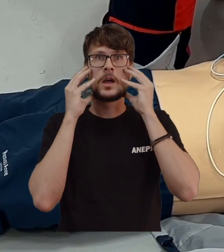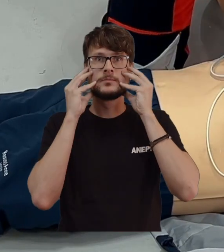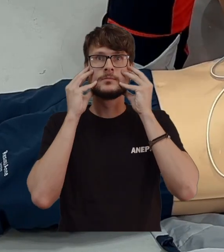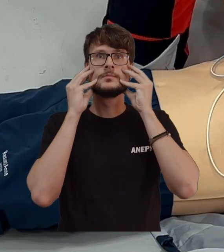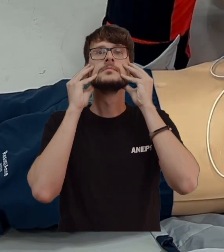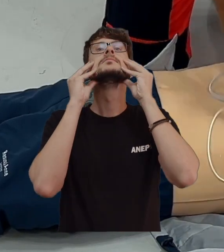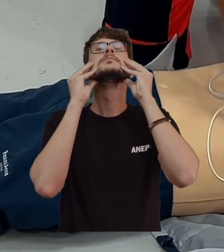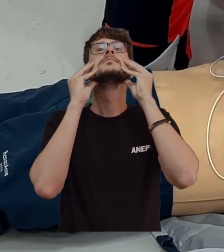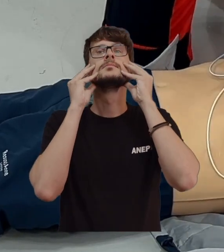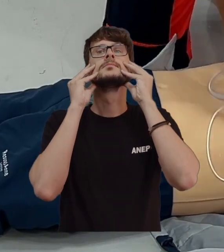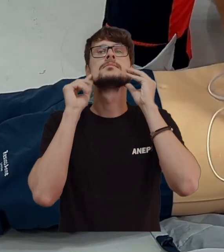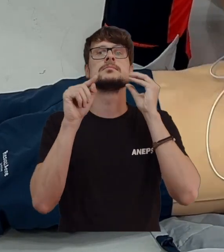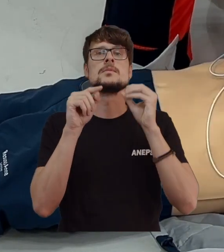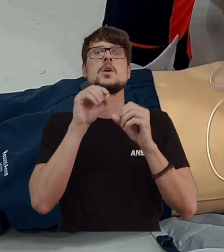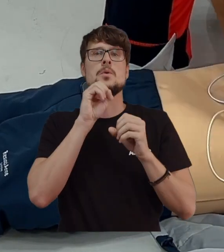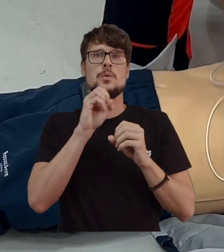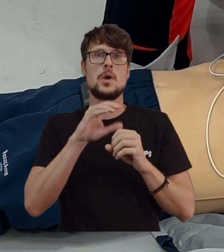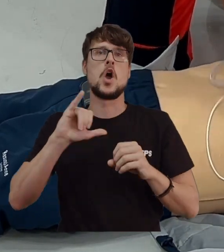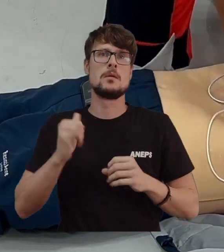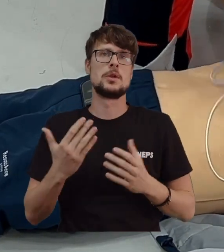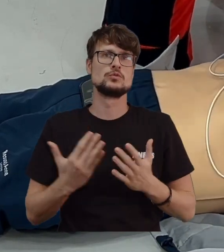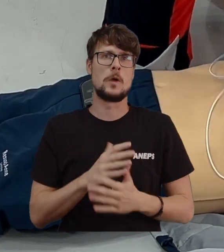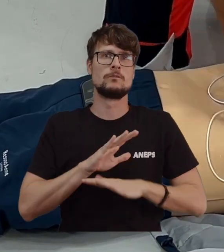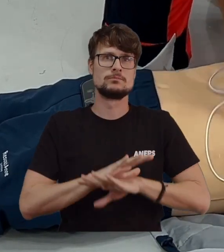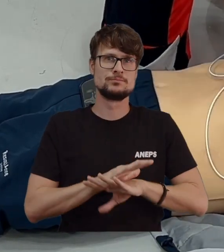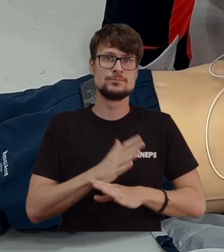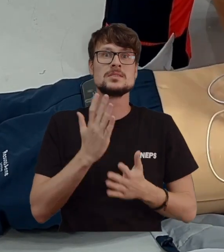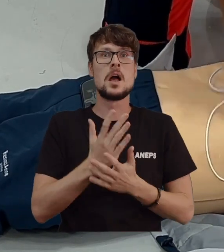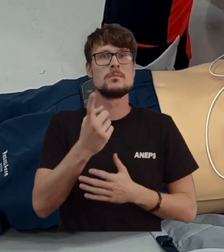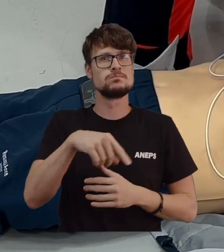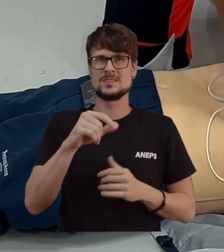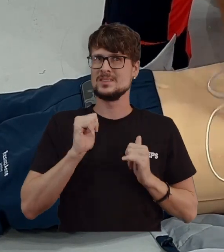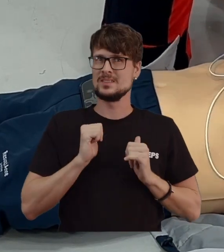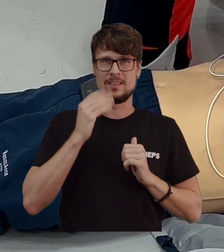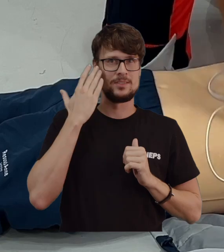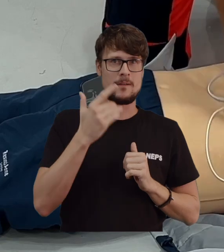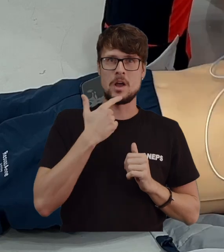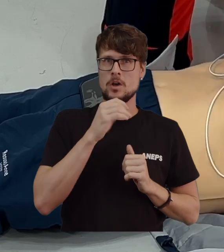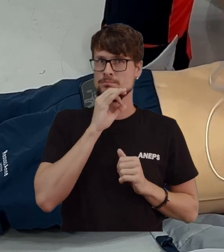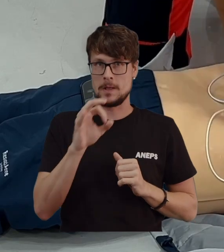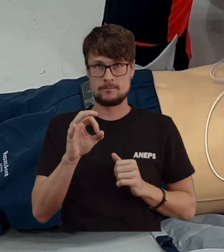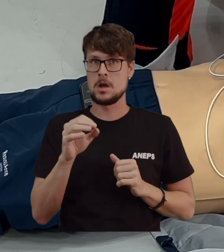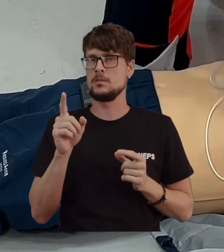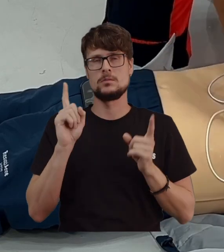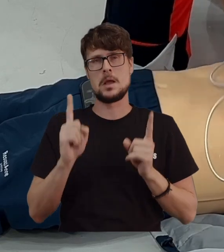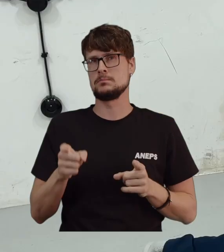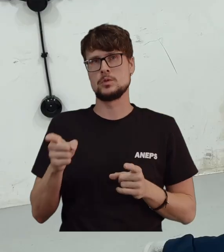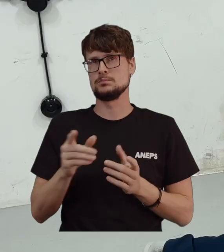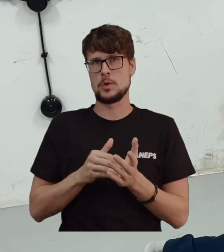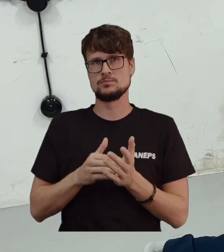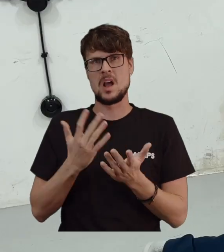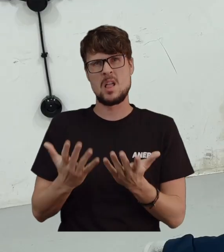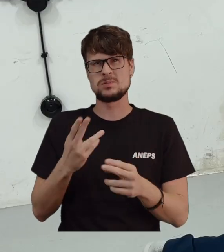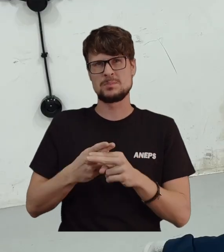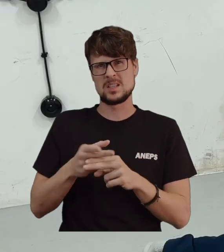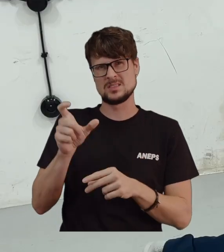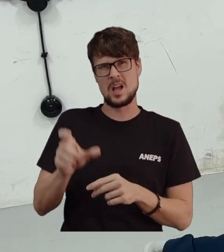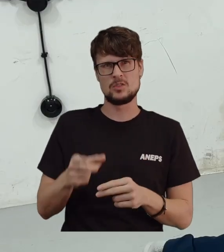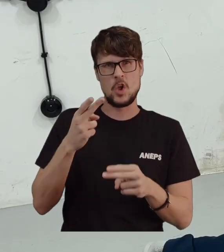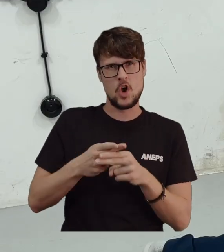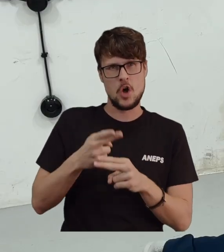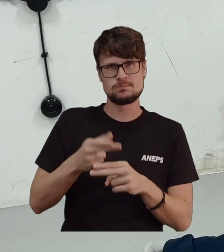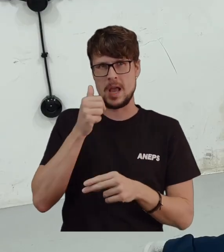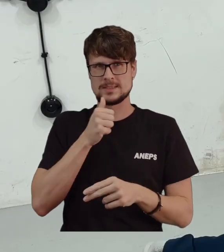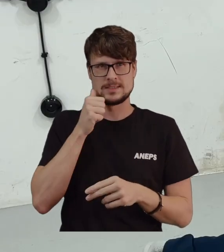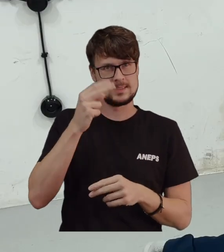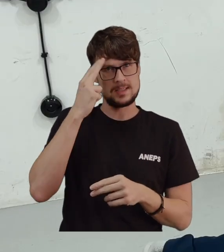2 vdychoch opäť stláčame hrudník. Ak ale na to nie sme trénovaní, nemáme ochranné pomôcky